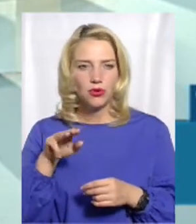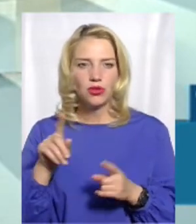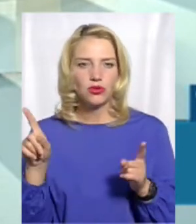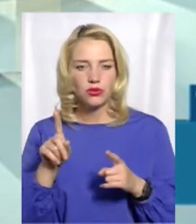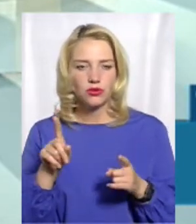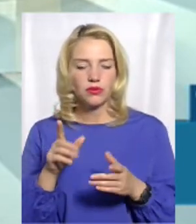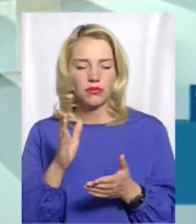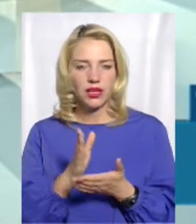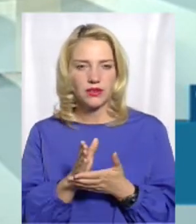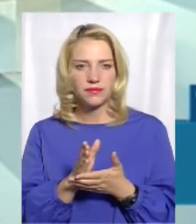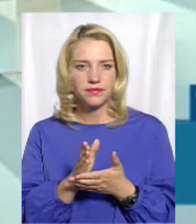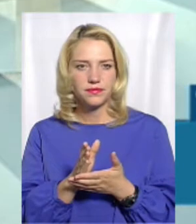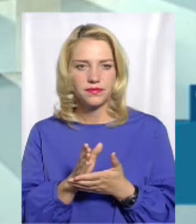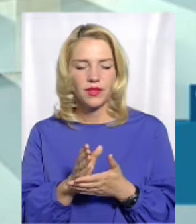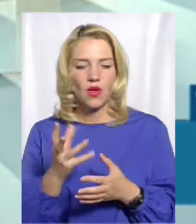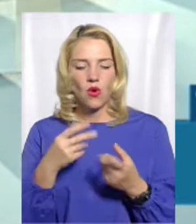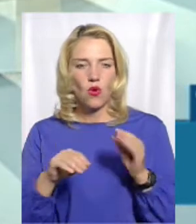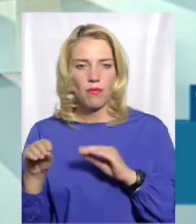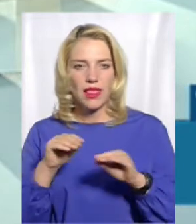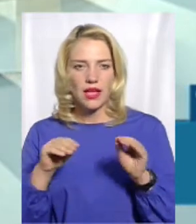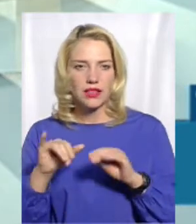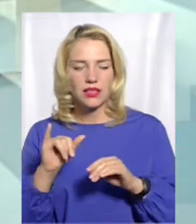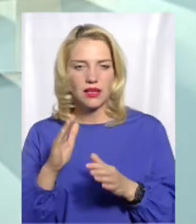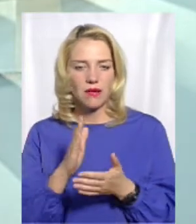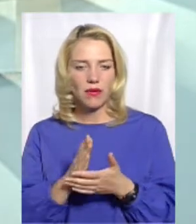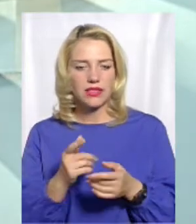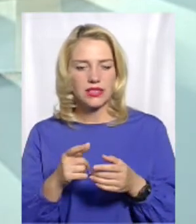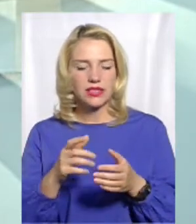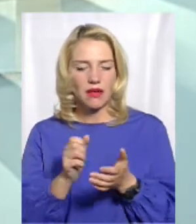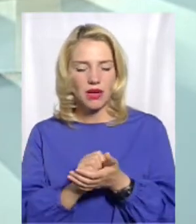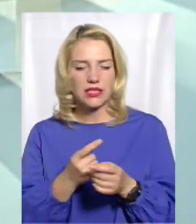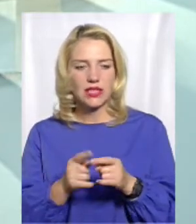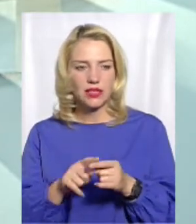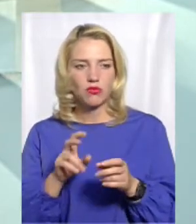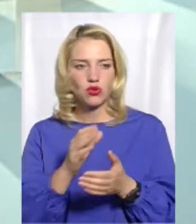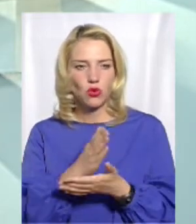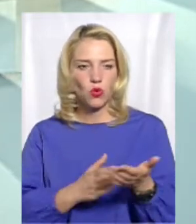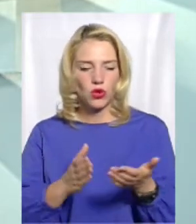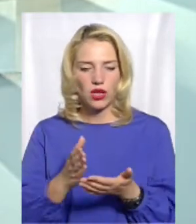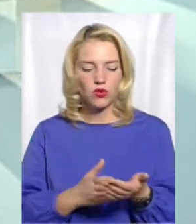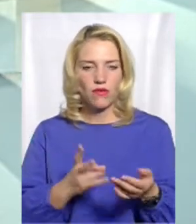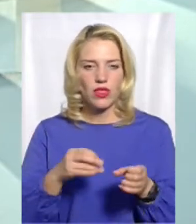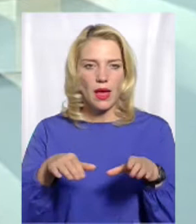має безпосереднє обладнання і безпосередньо займається тим, що утилізовує на місці